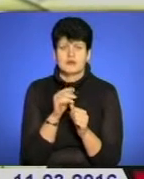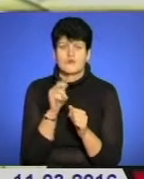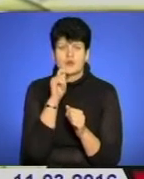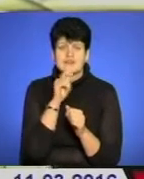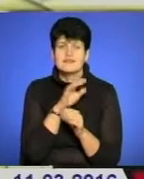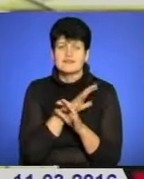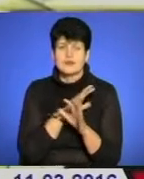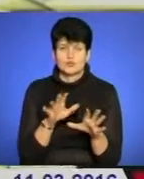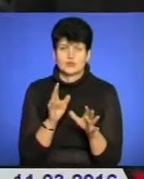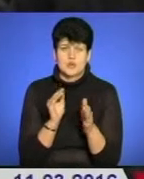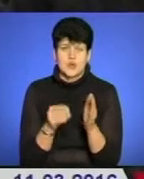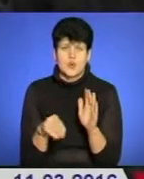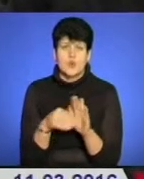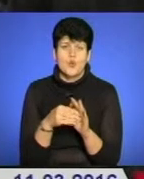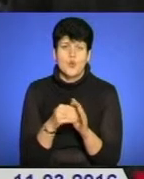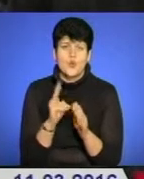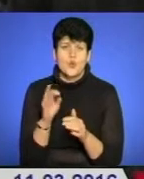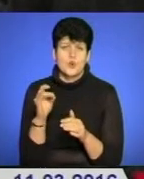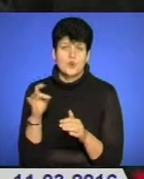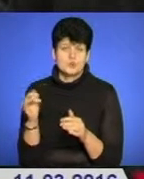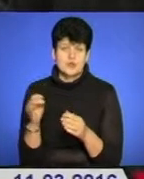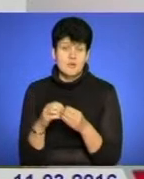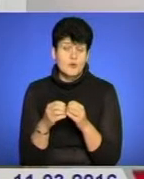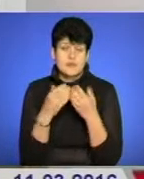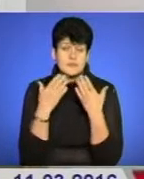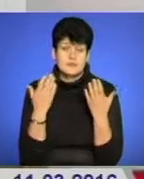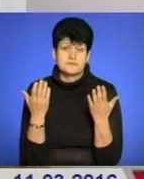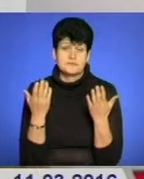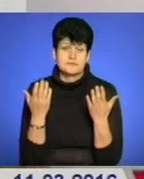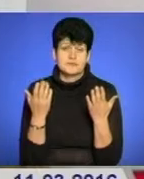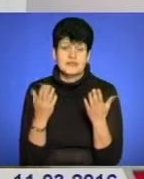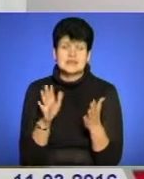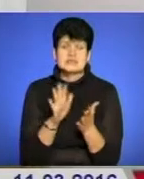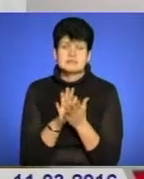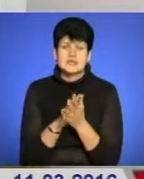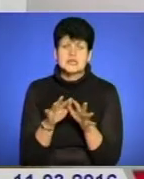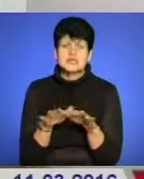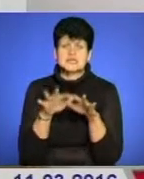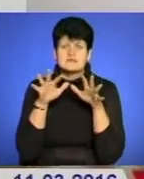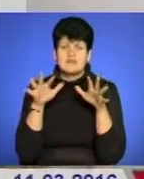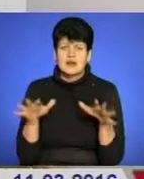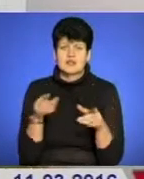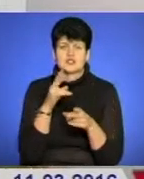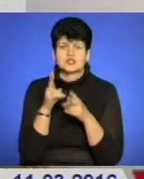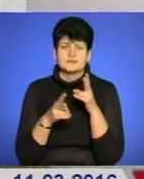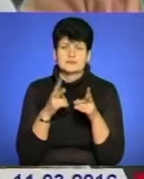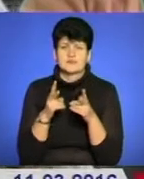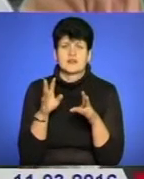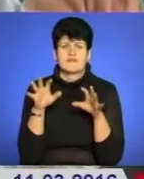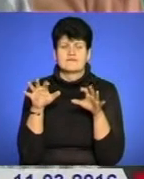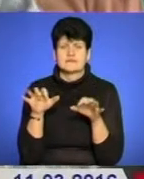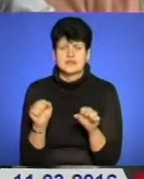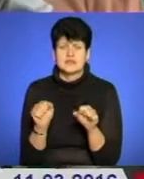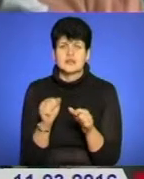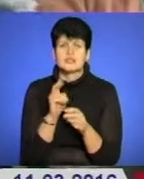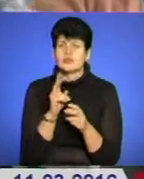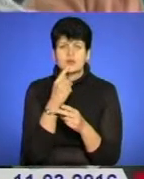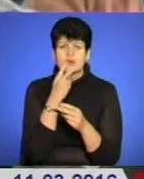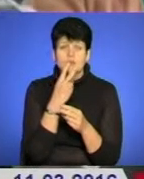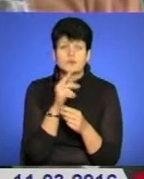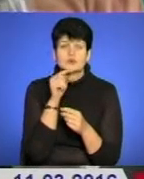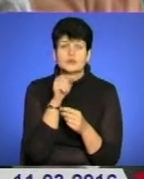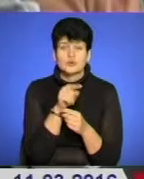все. Як проблеми такої і нема. За сміттєзвалищами, критикою влади та земельними питаннями ніхто не помітив